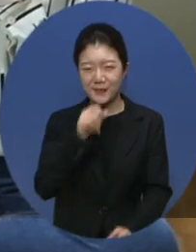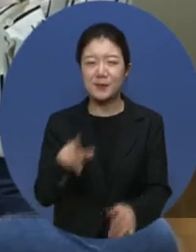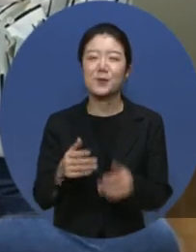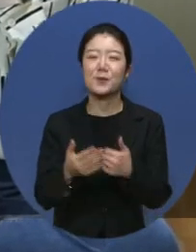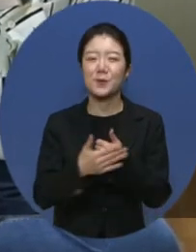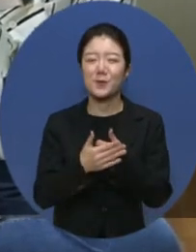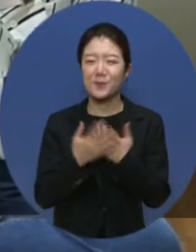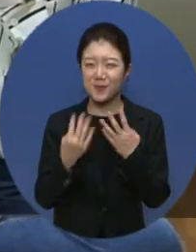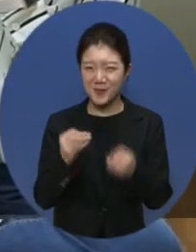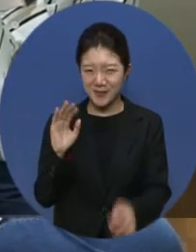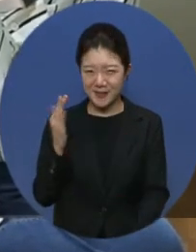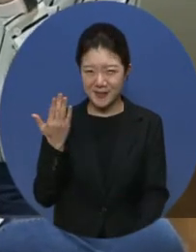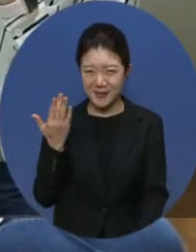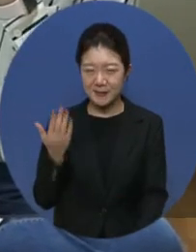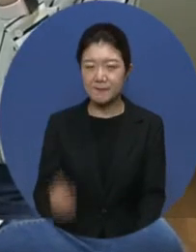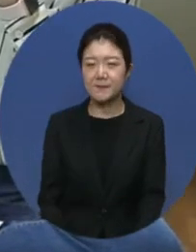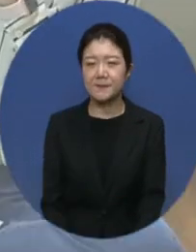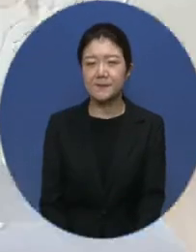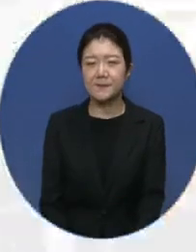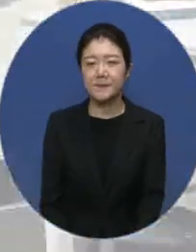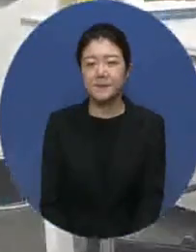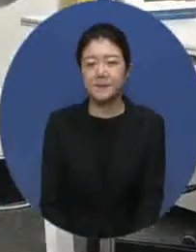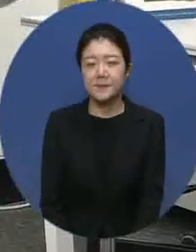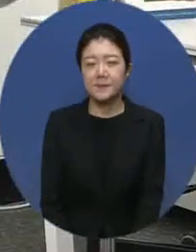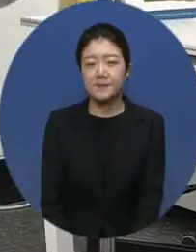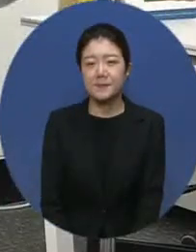도움이 많이 되겠죠.